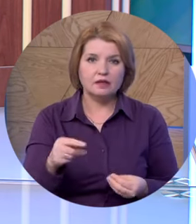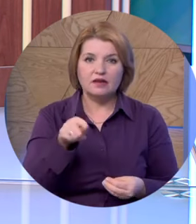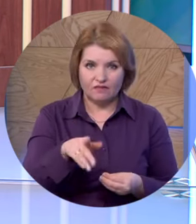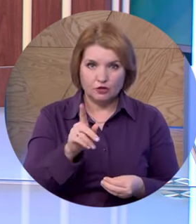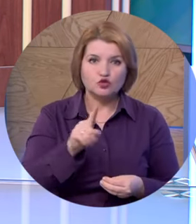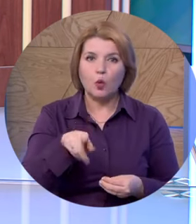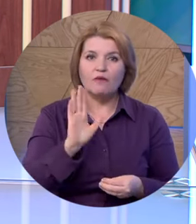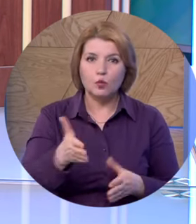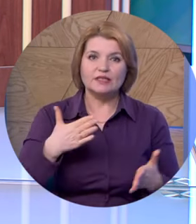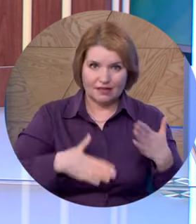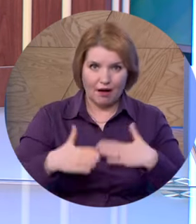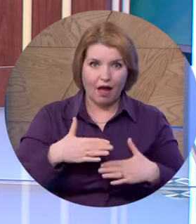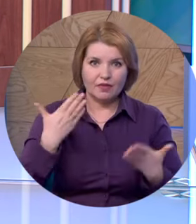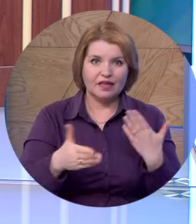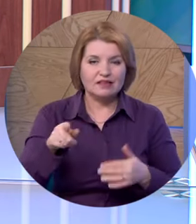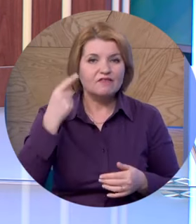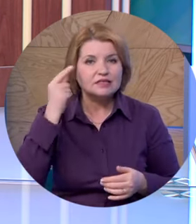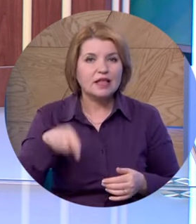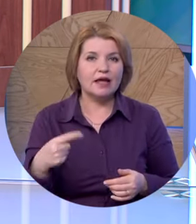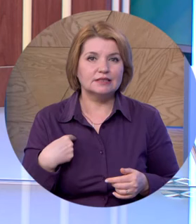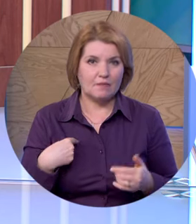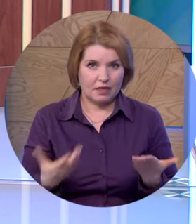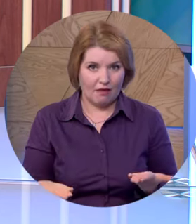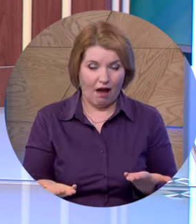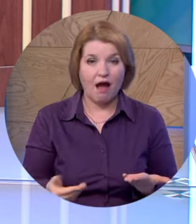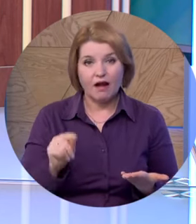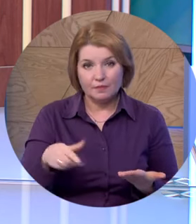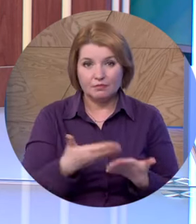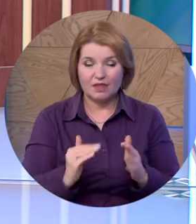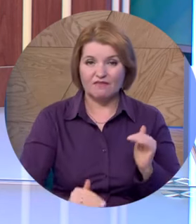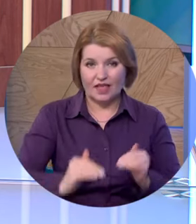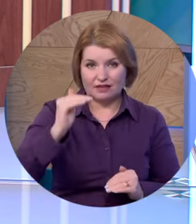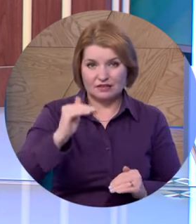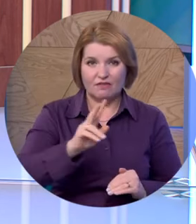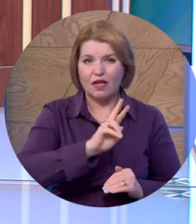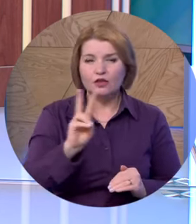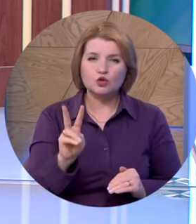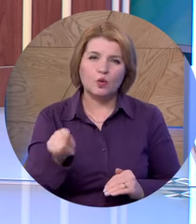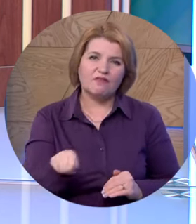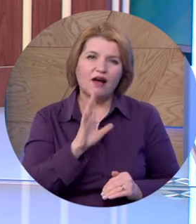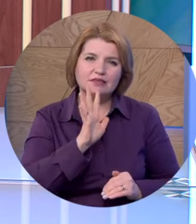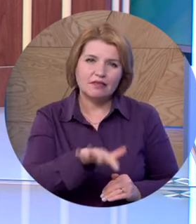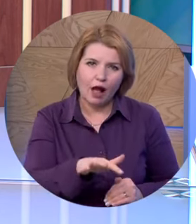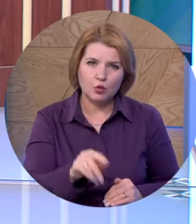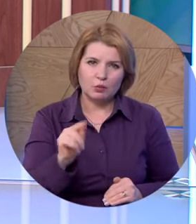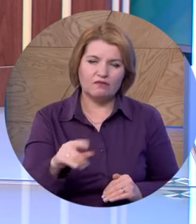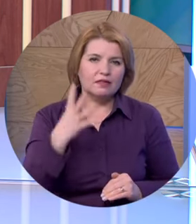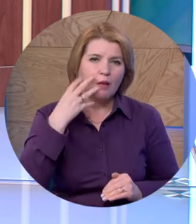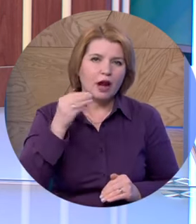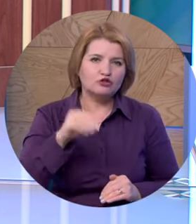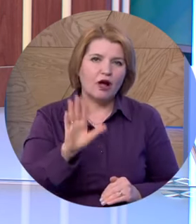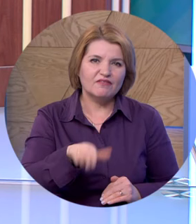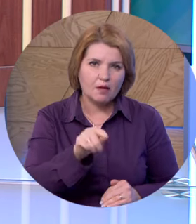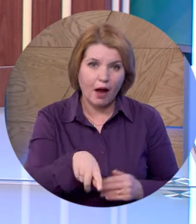Они достигают этой цели, пытаясь доказать тем людям, которые в детстве их обижали, не обращали внимания, недолюбливали, по их мнению, доказать, что они все-таки